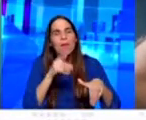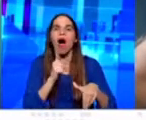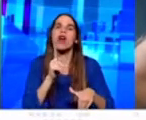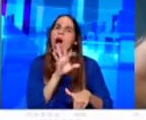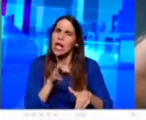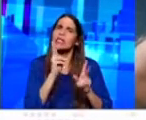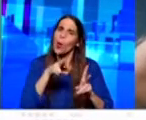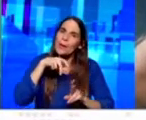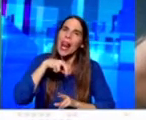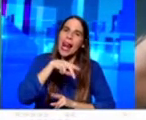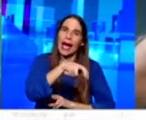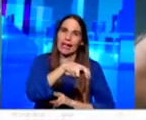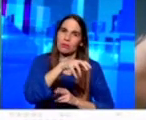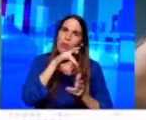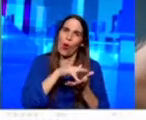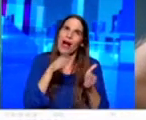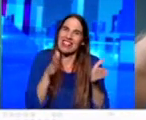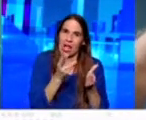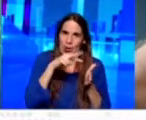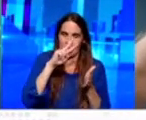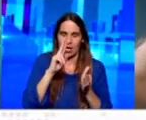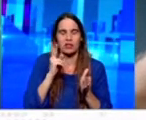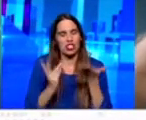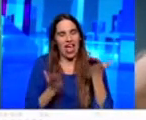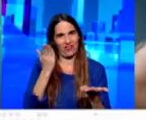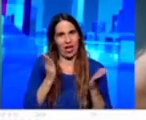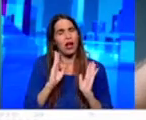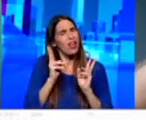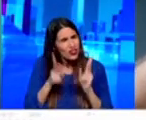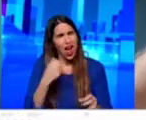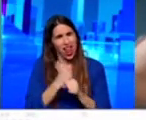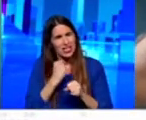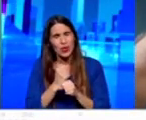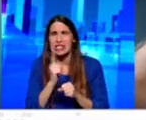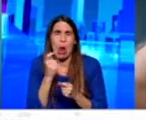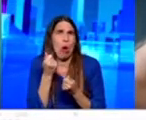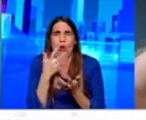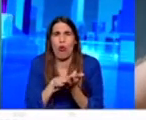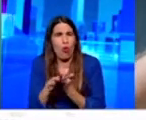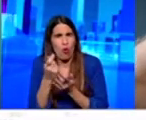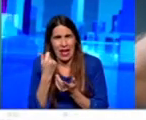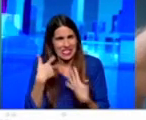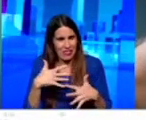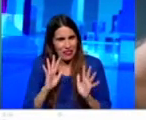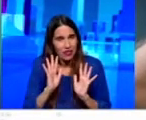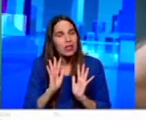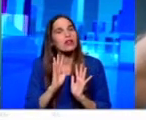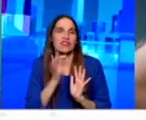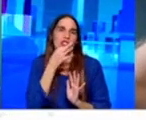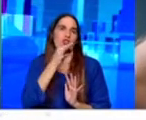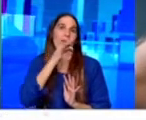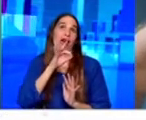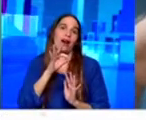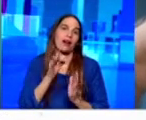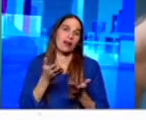עדיין יכולים ללכת, וזה חניות יותר קטנות. וזה דברים שאפשר לעשות, הם לא עולים הרבה כסף. כן. והם רק ישפרו